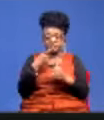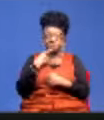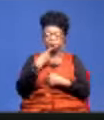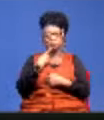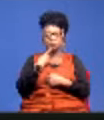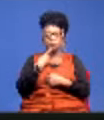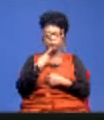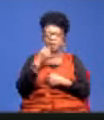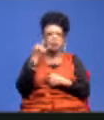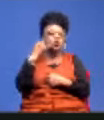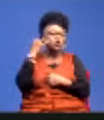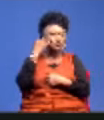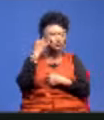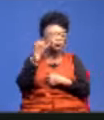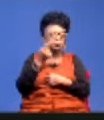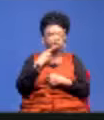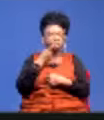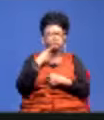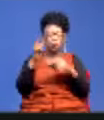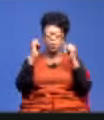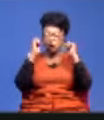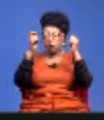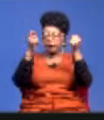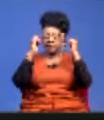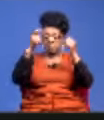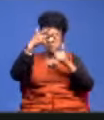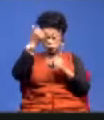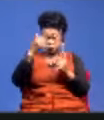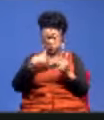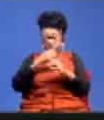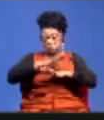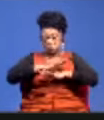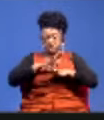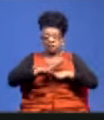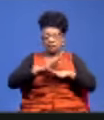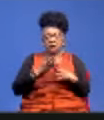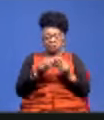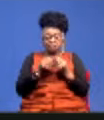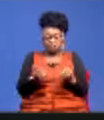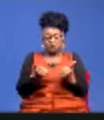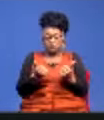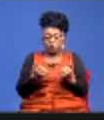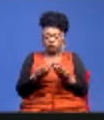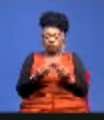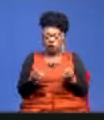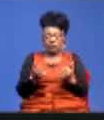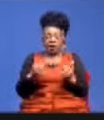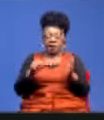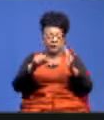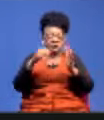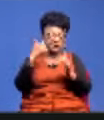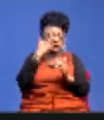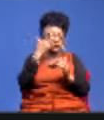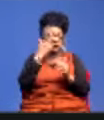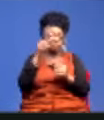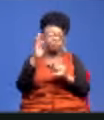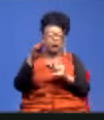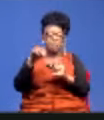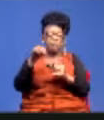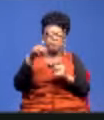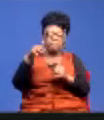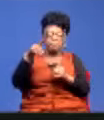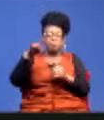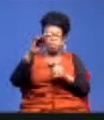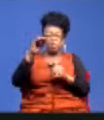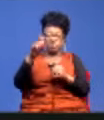Nakuru wakitishia kugoma kutokana na ukosefu wa mafunzo ya kabiliana na ugonjwa huo. Hata hivyo, wizara ya afya inasema kuwa hakuna